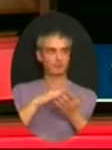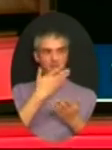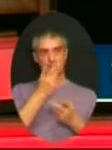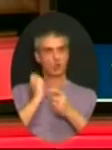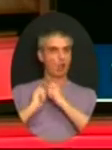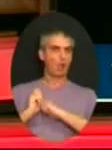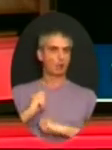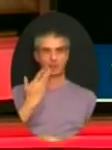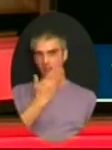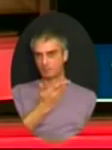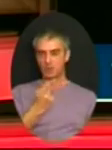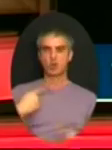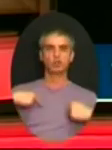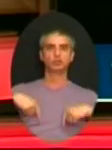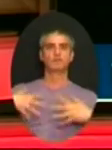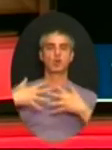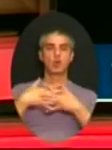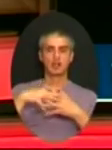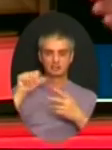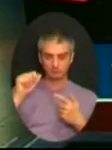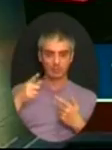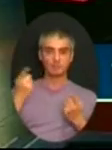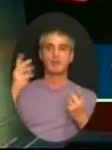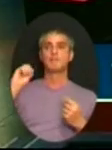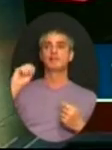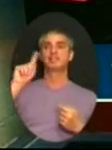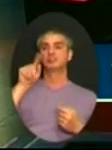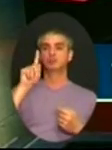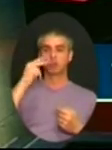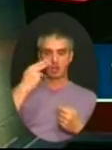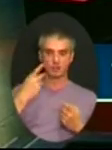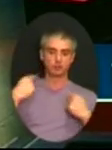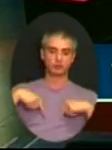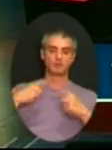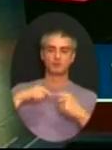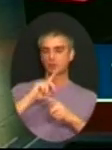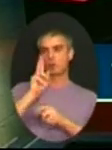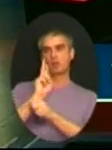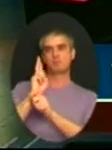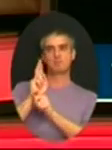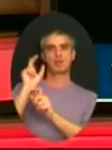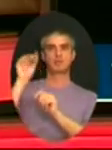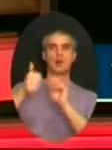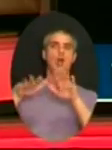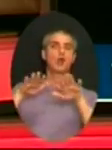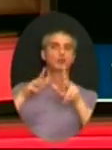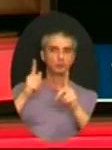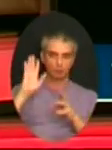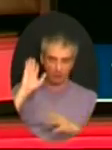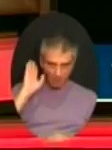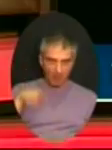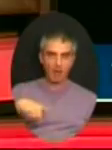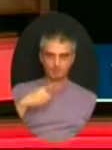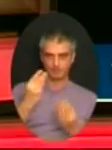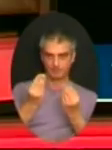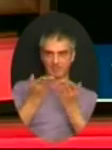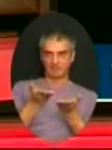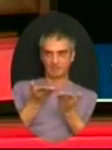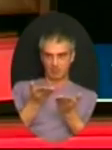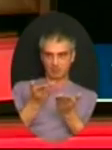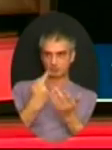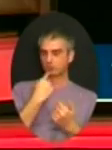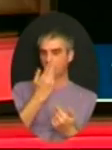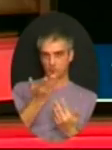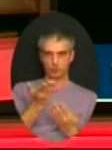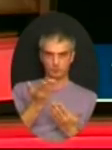ענת ברקו, יושב ראש הקואליציה אמסלם, מיקי זוהר, יושב ראש הוועדה יואב קיש, יוצאים להגנתו של ראש הממשלה, גם על הדברים האלו